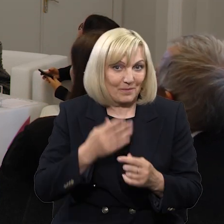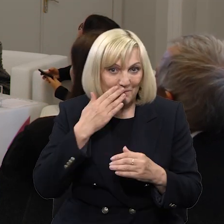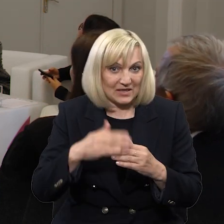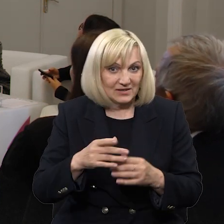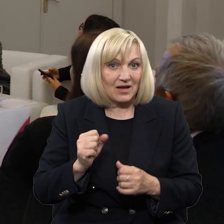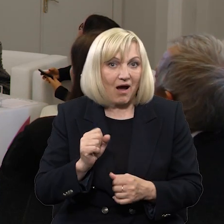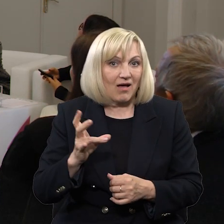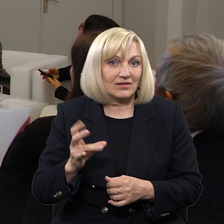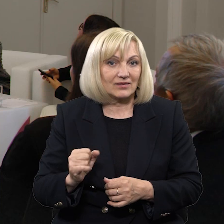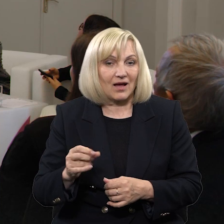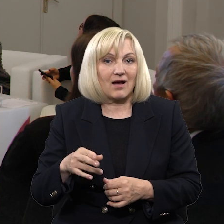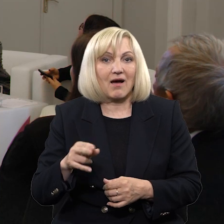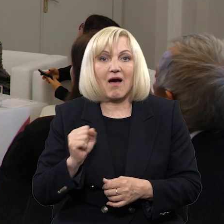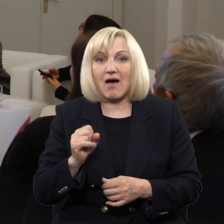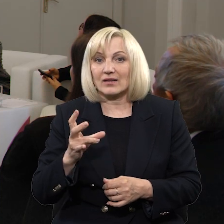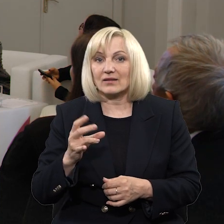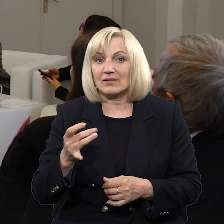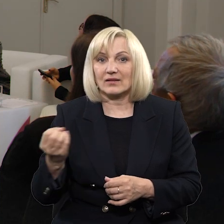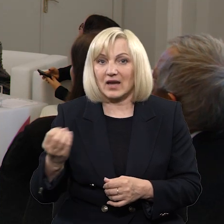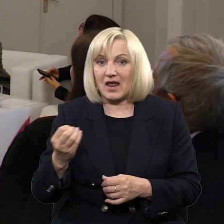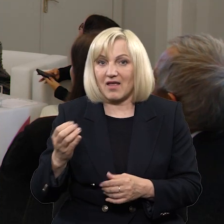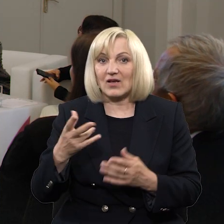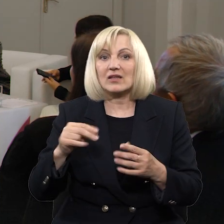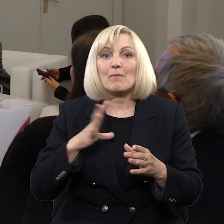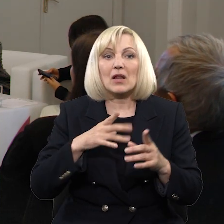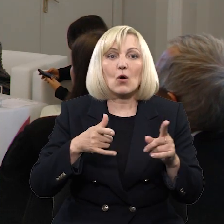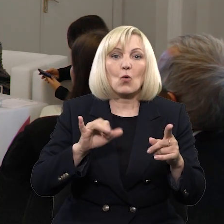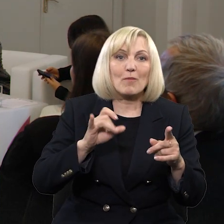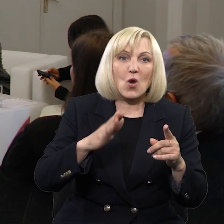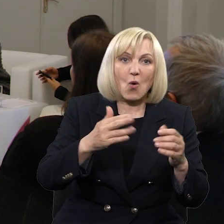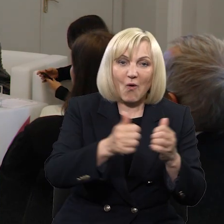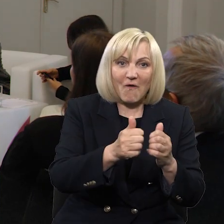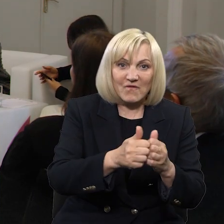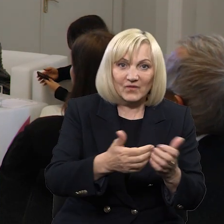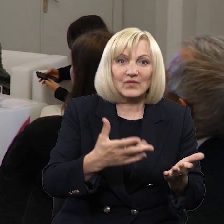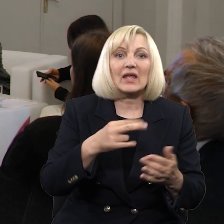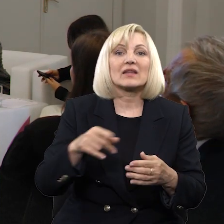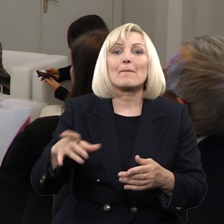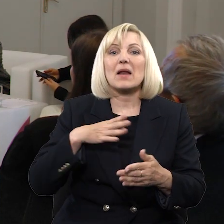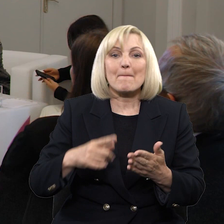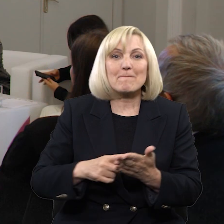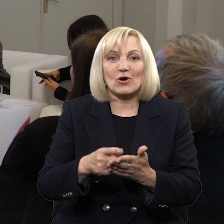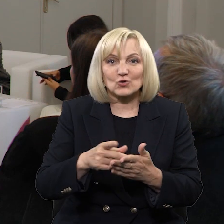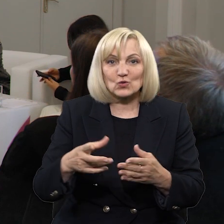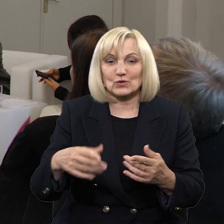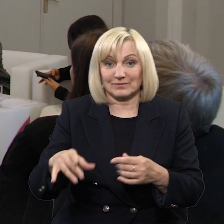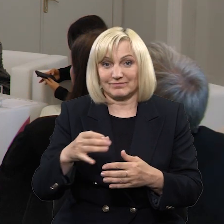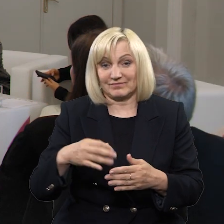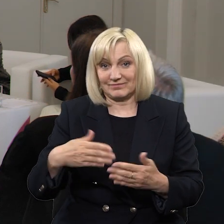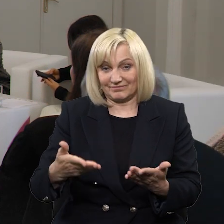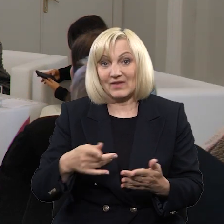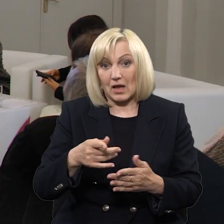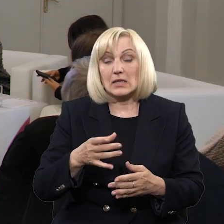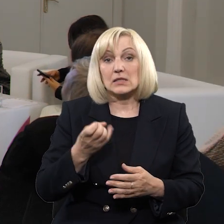она Андреевна от где была квартира Гумилева Где была Где пролегали их маршруты и так